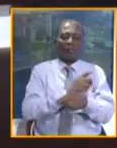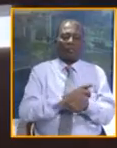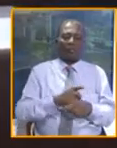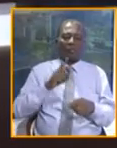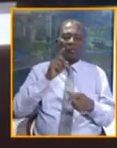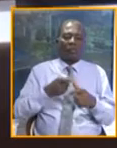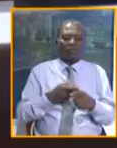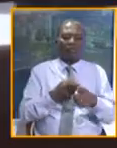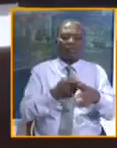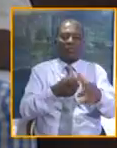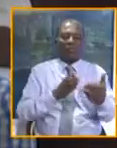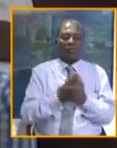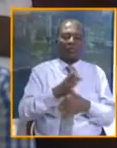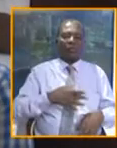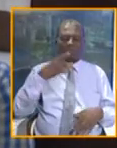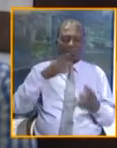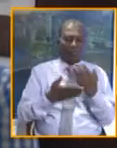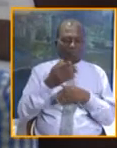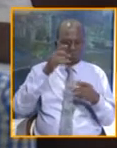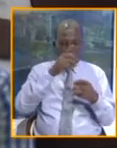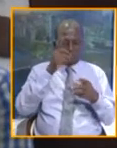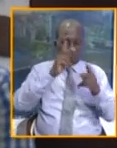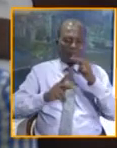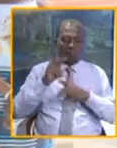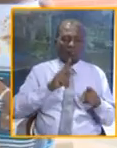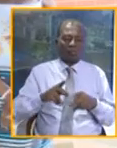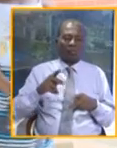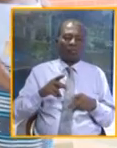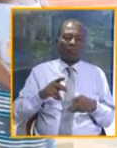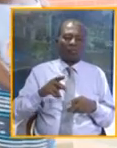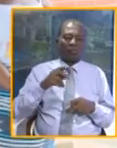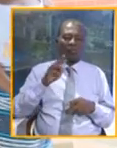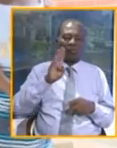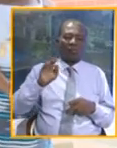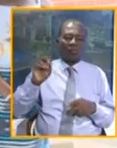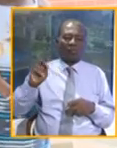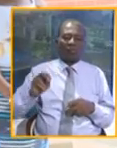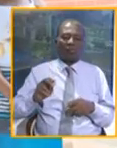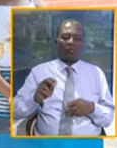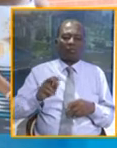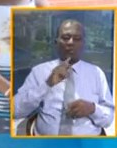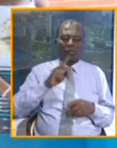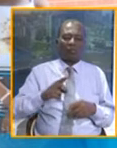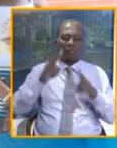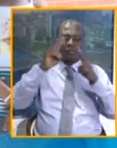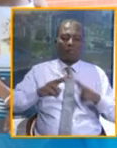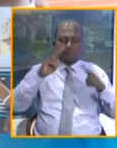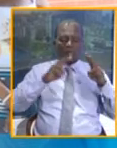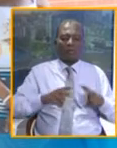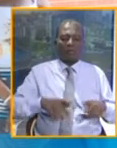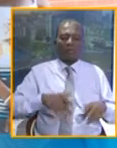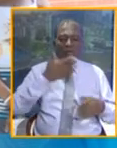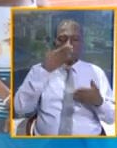Une démarche bien appréciée par les populations de Bondo. Que Bondo soit une ville regardable, une ville